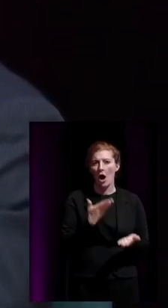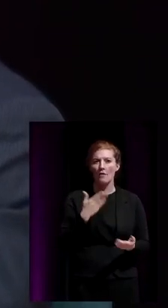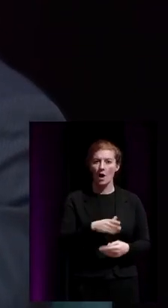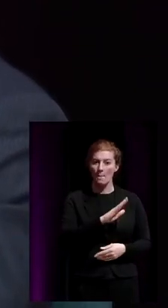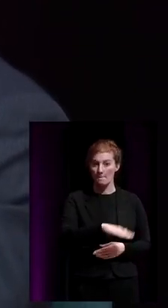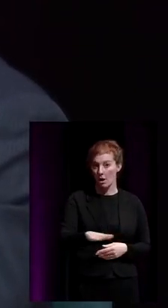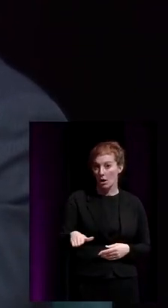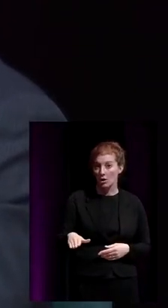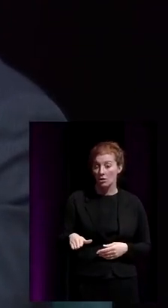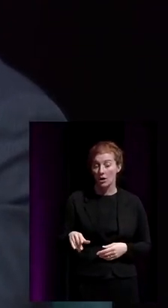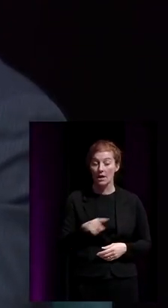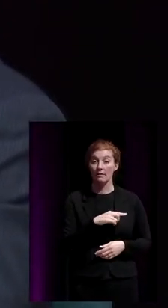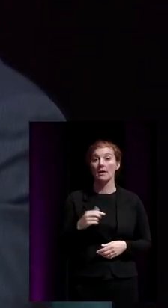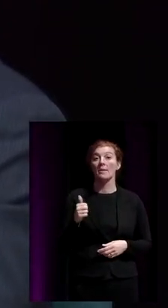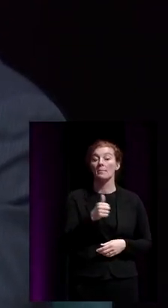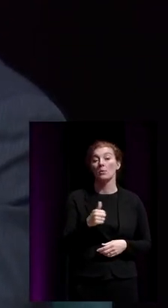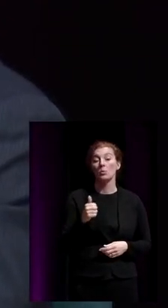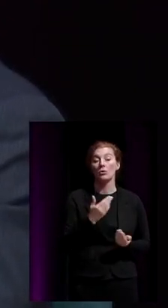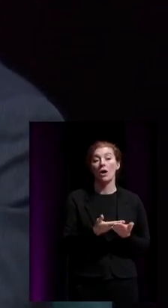barn. Vi är beroende av